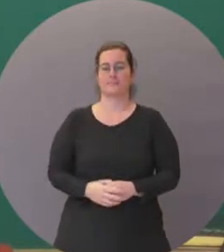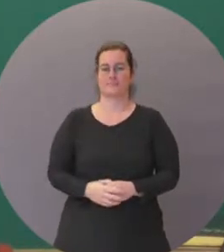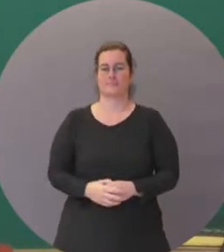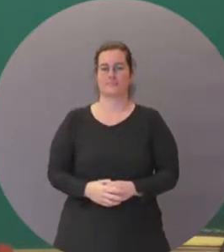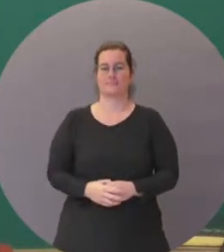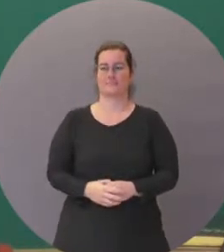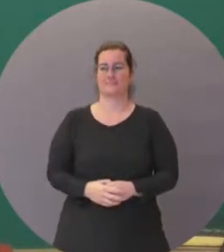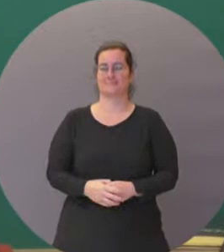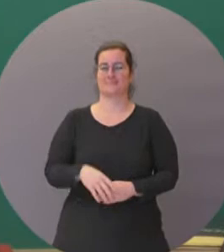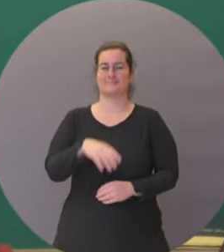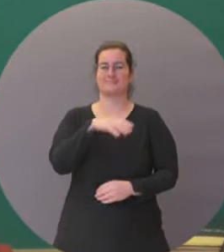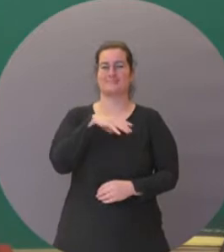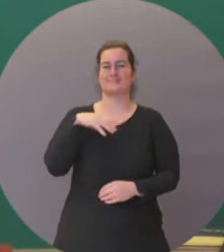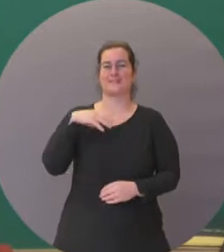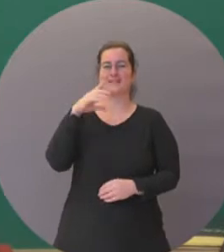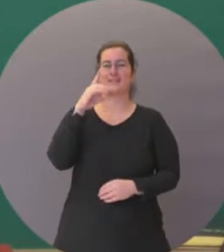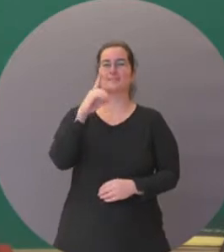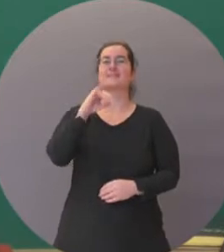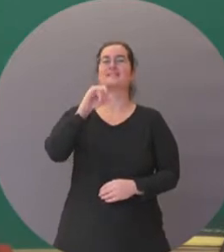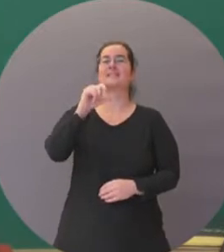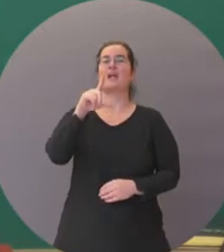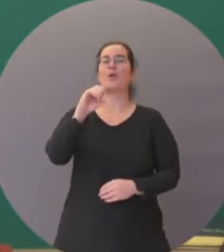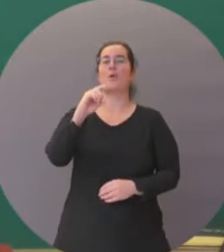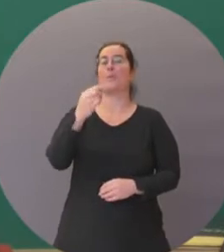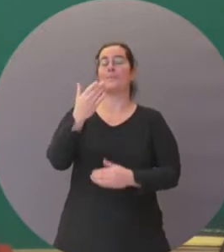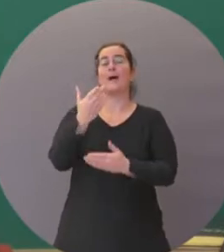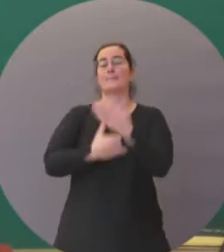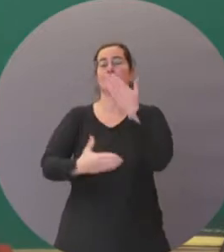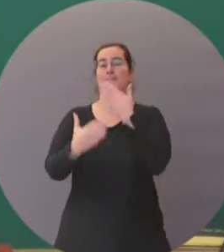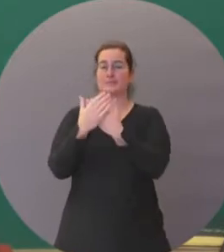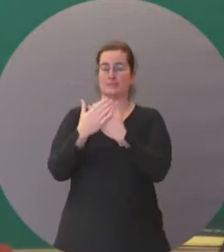madame Diallo taco pouvoir à Monsieur roulis